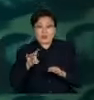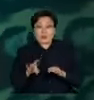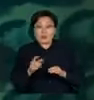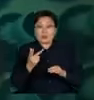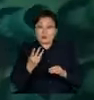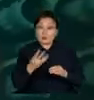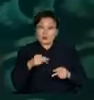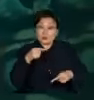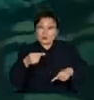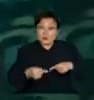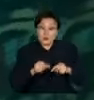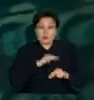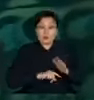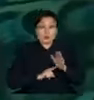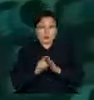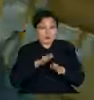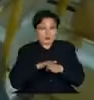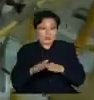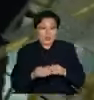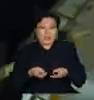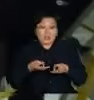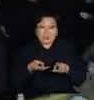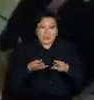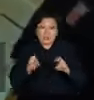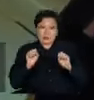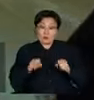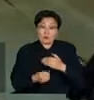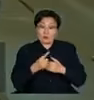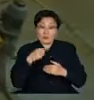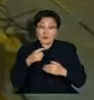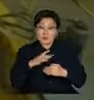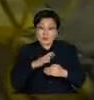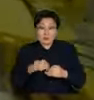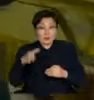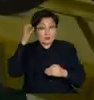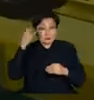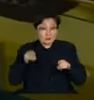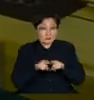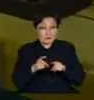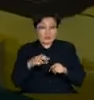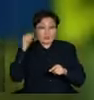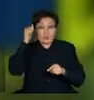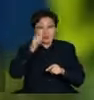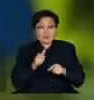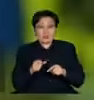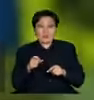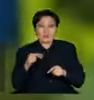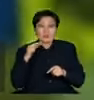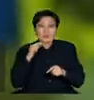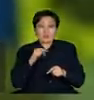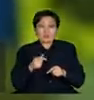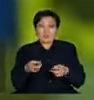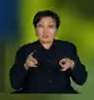4-ші буыны іске қосылғанда толықтай жағып жіберуге мүмкіндік туатын жеткізді. Ғалымдар осылайша бірнеше жылдың ішінде радиоактивті